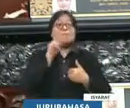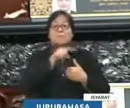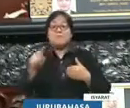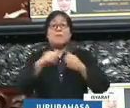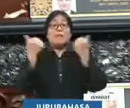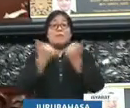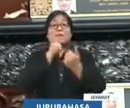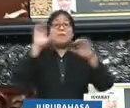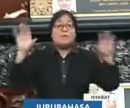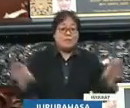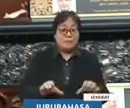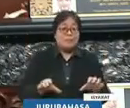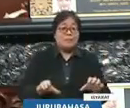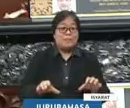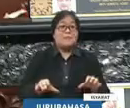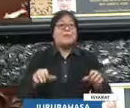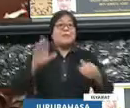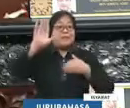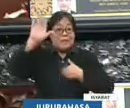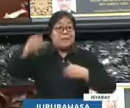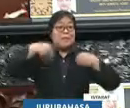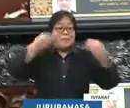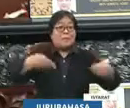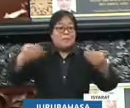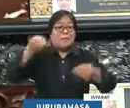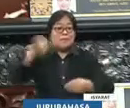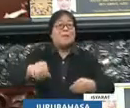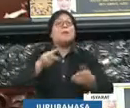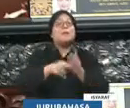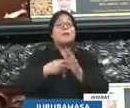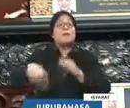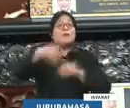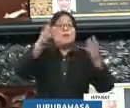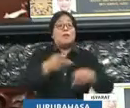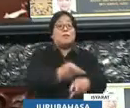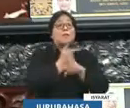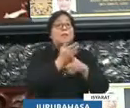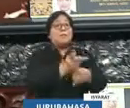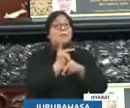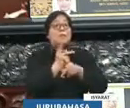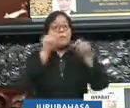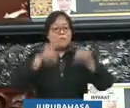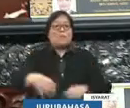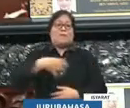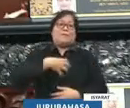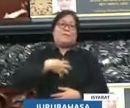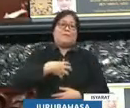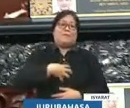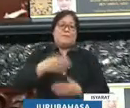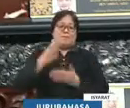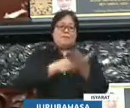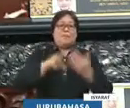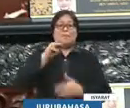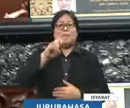Regency ini tidak melaksanakan dengan janji yang telah dibunyikan maka mereka yang memohon pinjaman boleh membawa aduan kepada